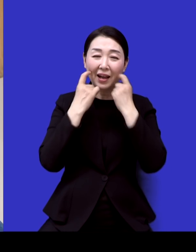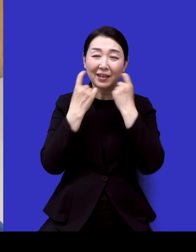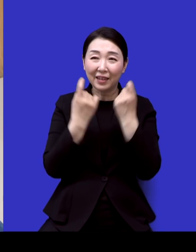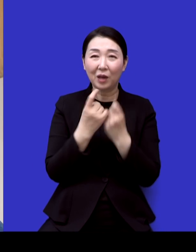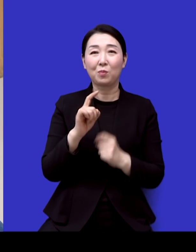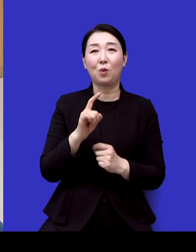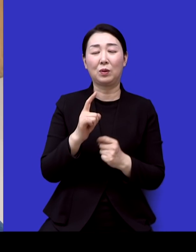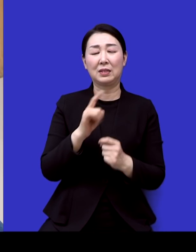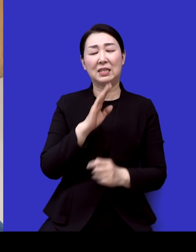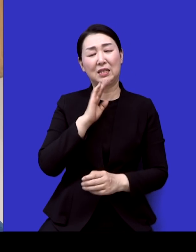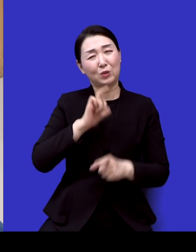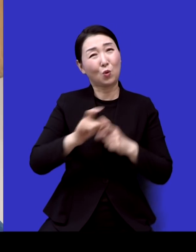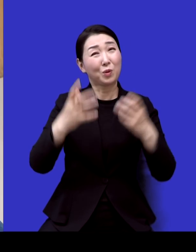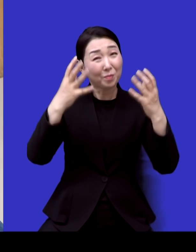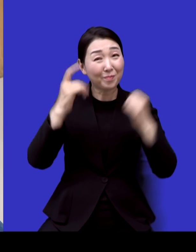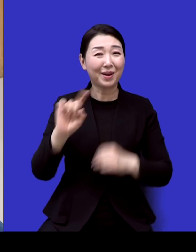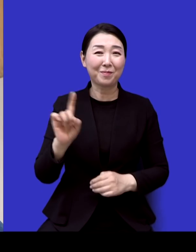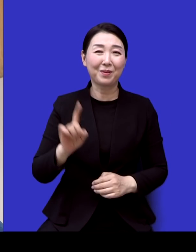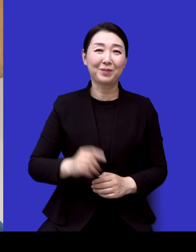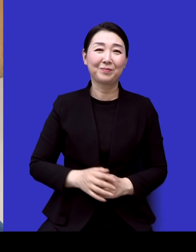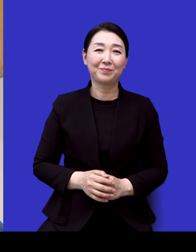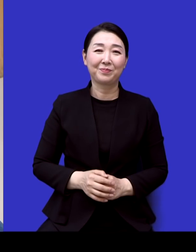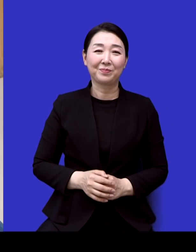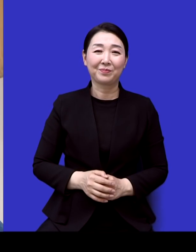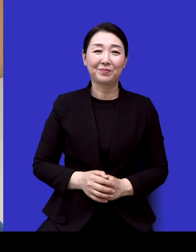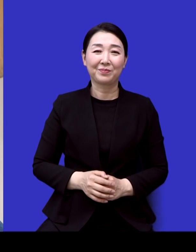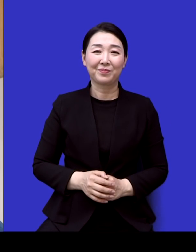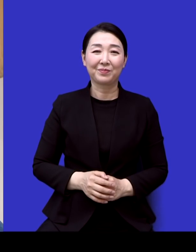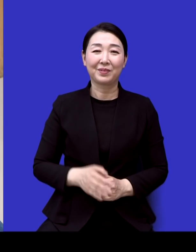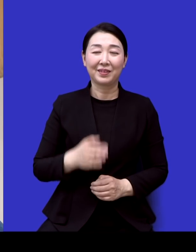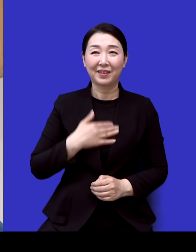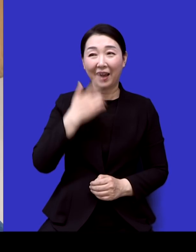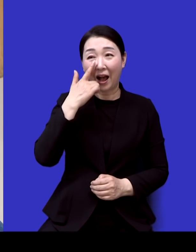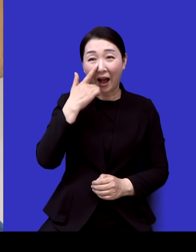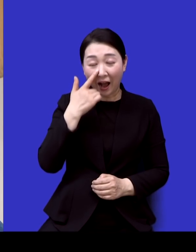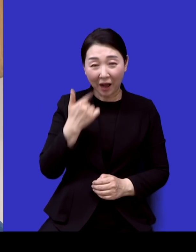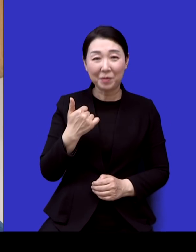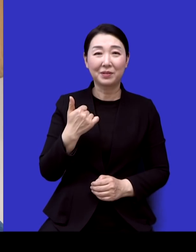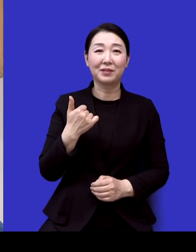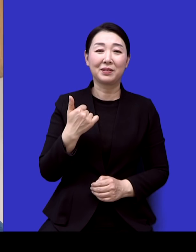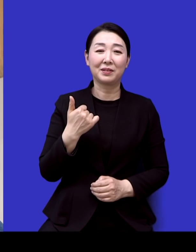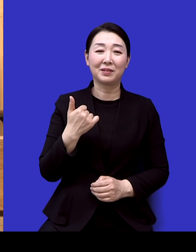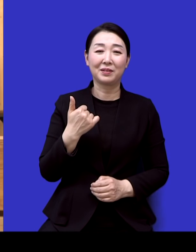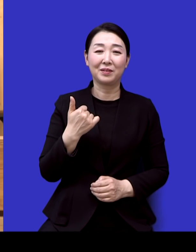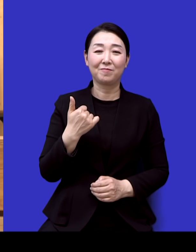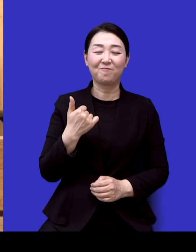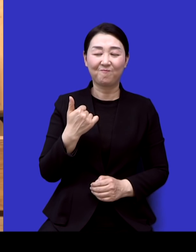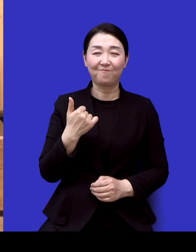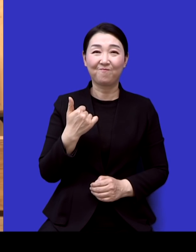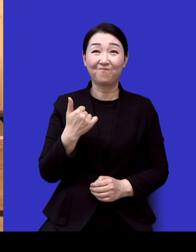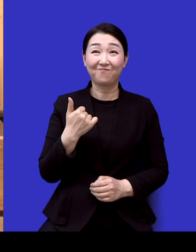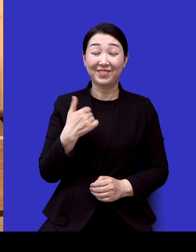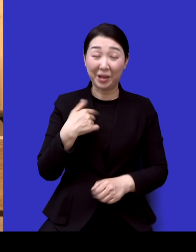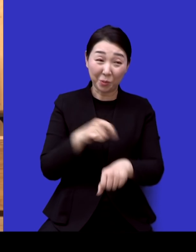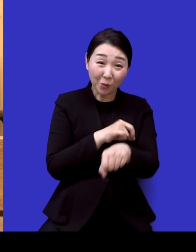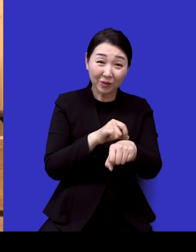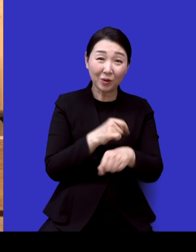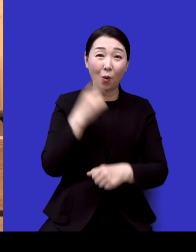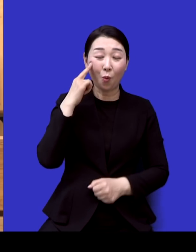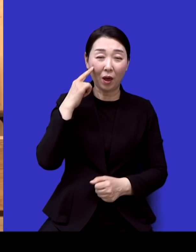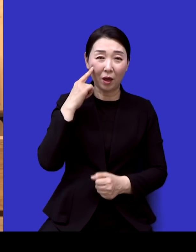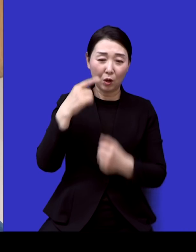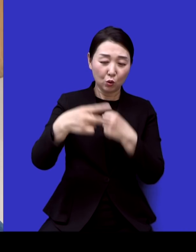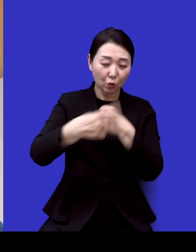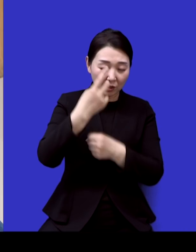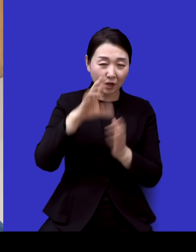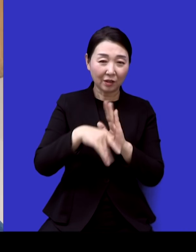네. 치열하게 고민했던 문제가 있는데요. 네. 제가 좀 아버지가 특이하시듯이 저도 특이했나 봐요. 네. 초등학교 2학년 때부터